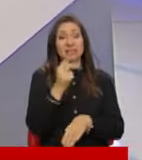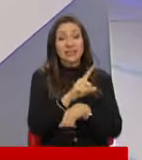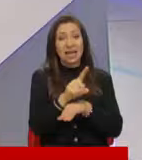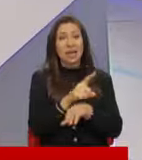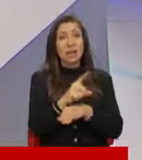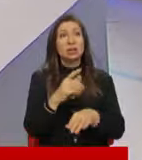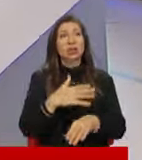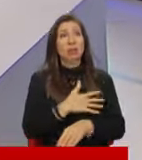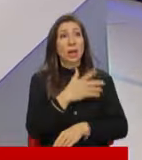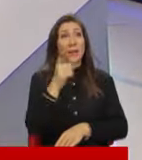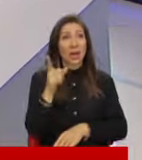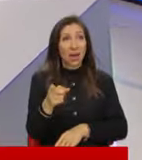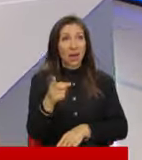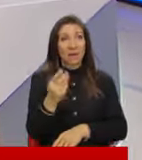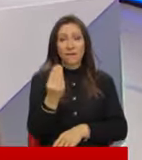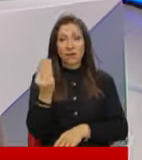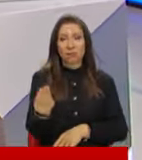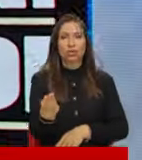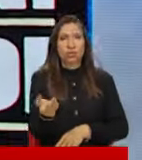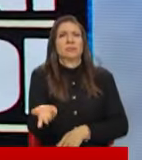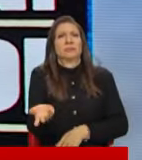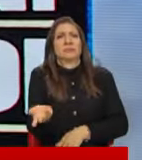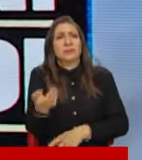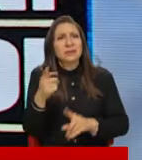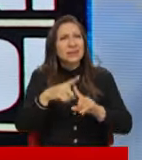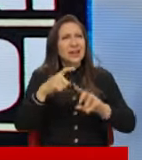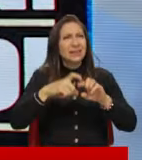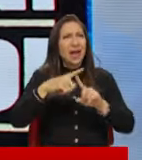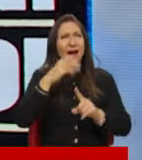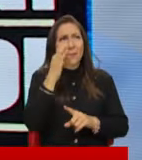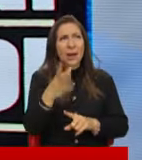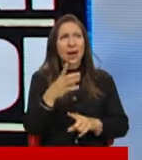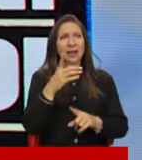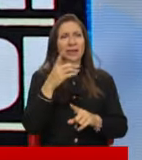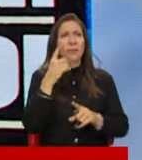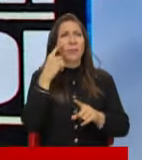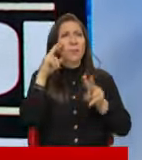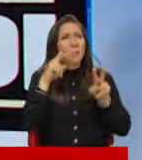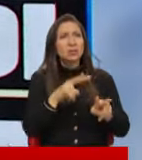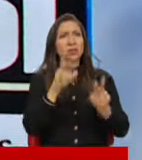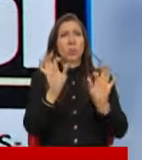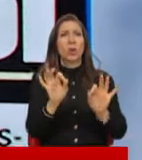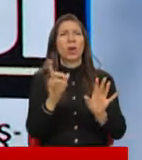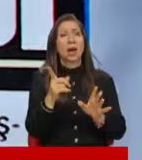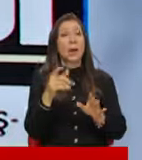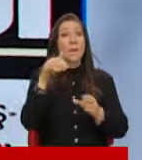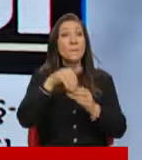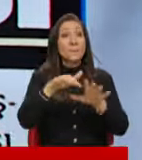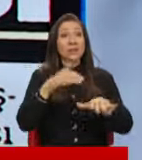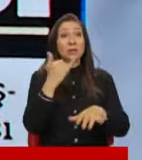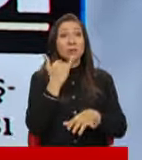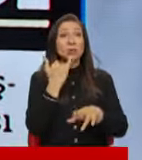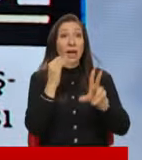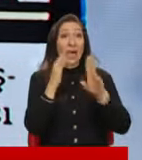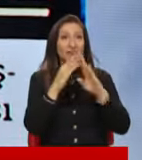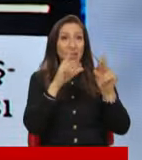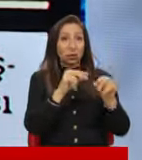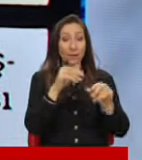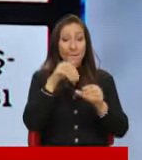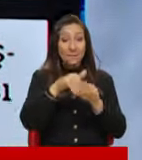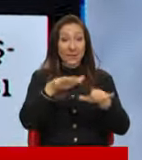Cumhuriyet Halk partisine ayrılmış yani hani TRT Haber TRT haberin yaklaşımı da söz gazet meclis konuk evinde kalıyorum